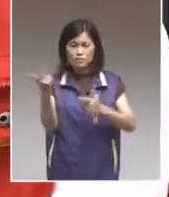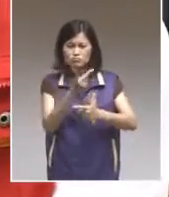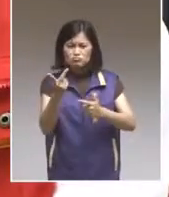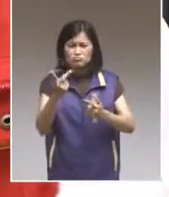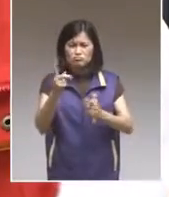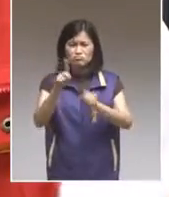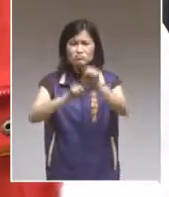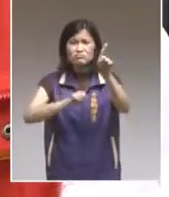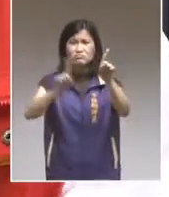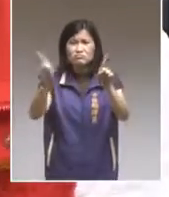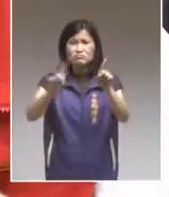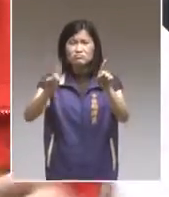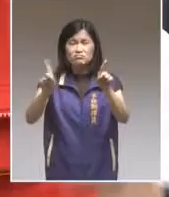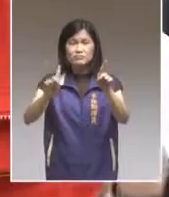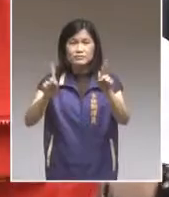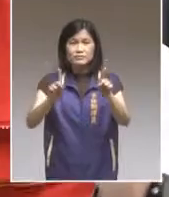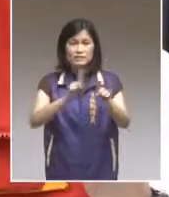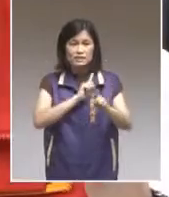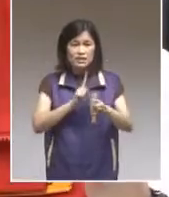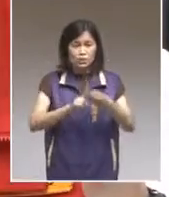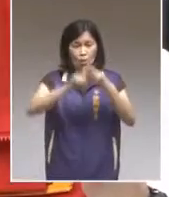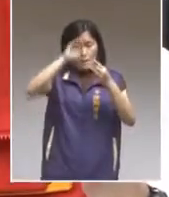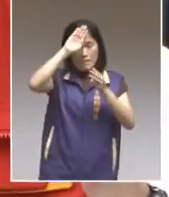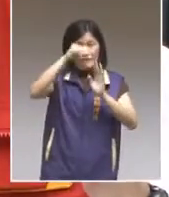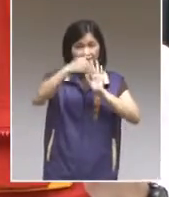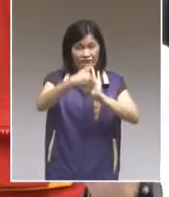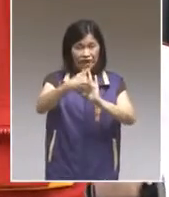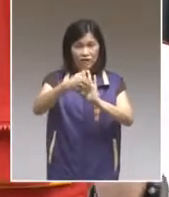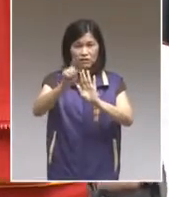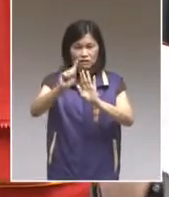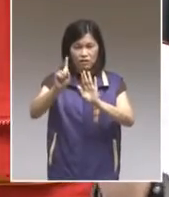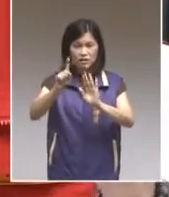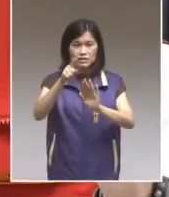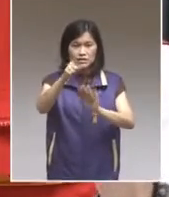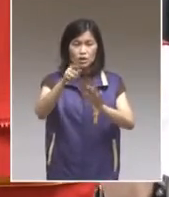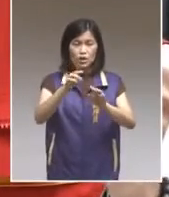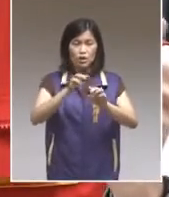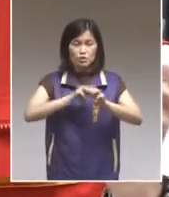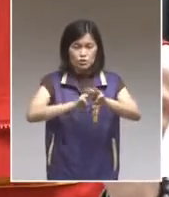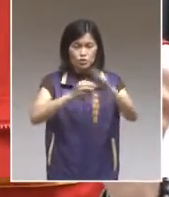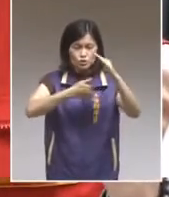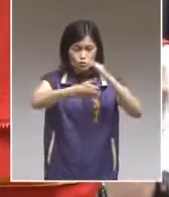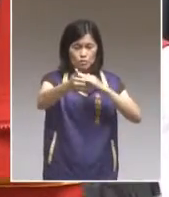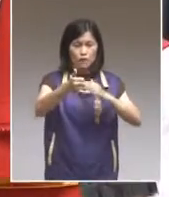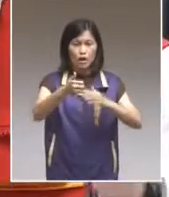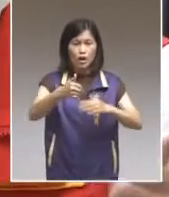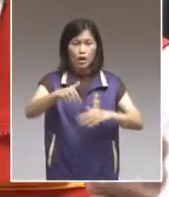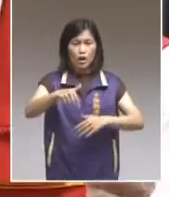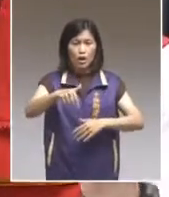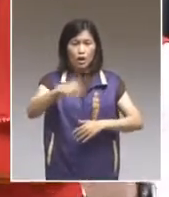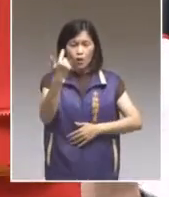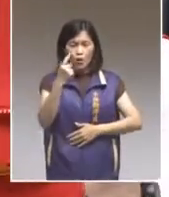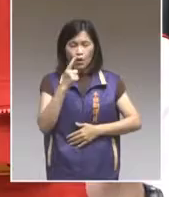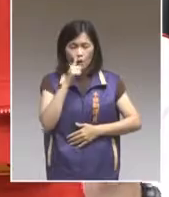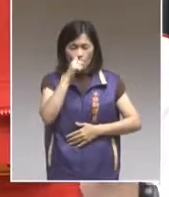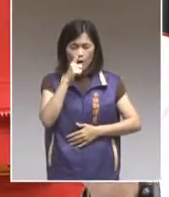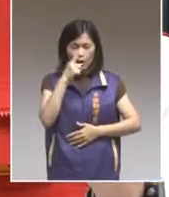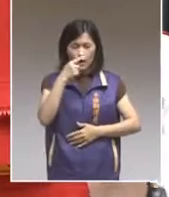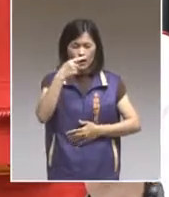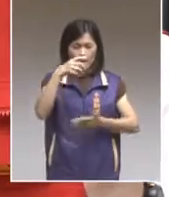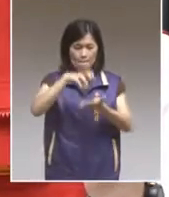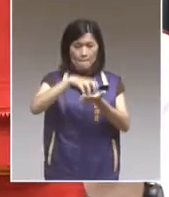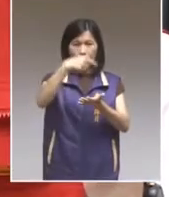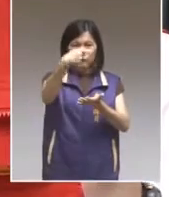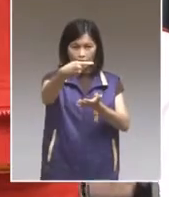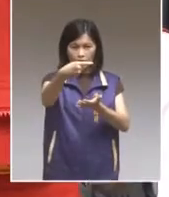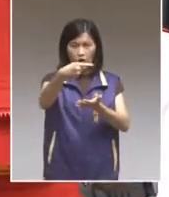别呢？自主防疫的时候你要出门一定要快筛阴性，你要先筛检功，你是快筛阴性，你才